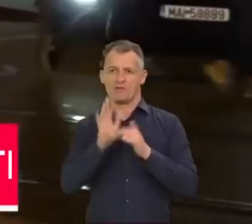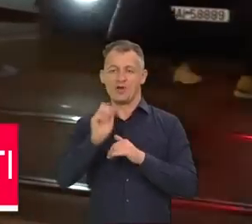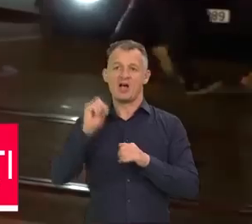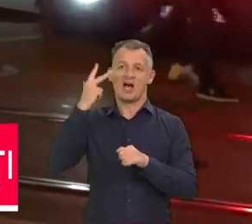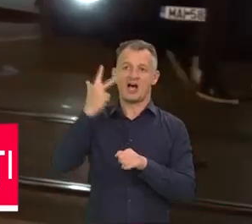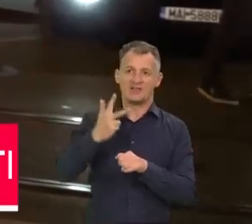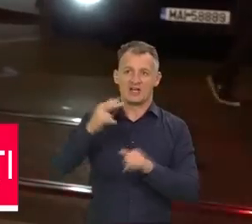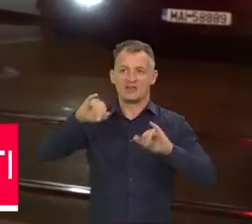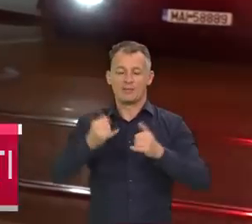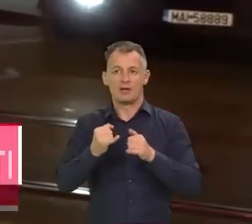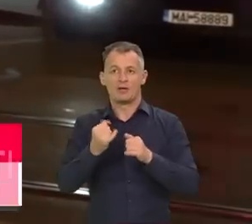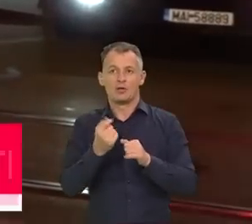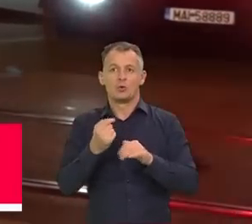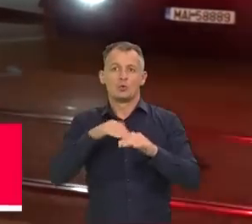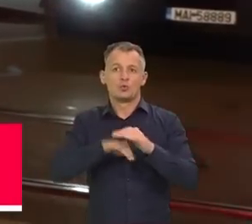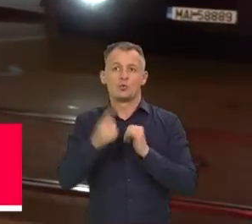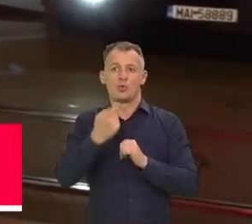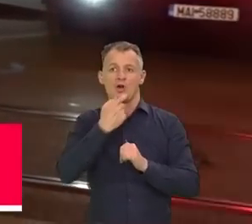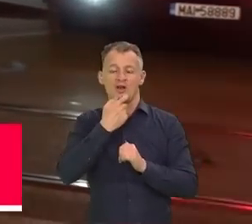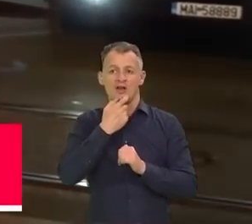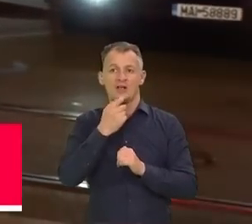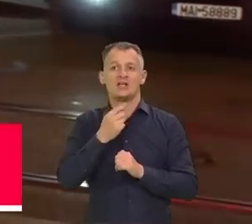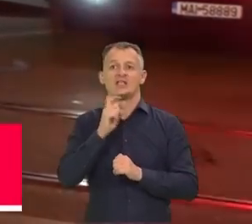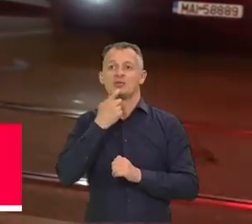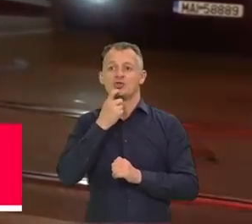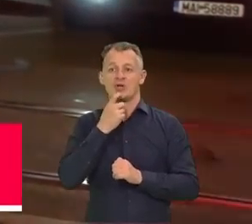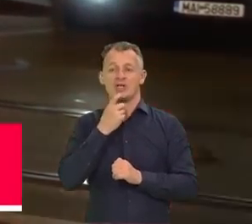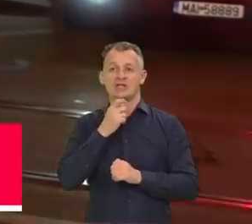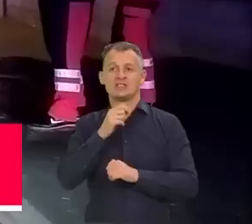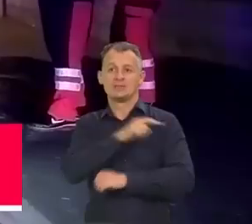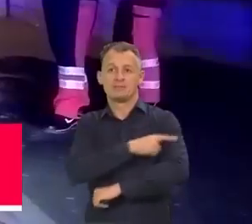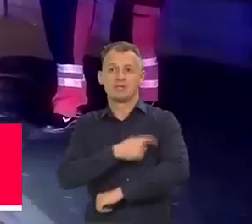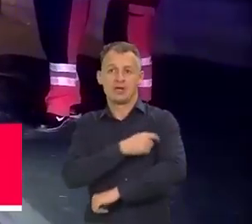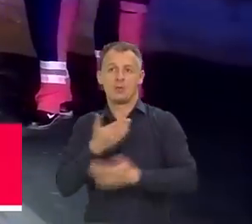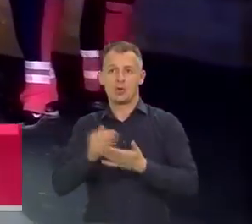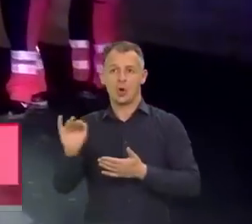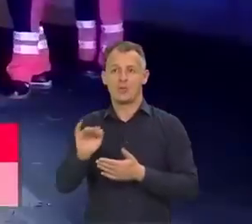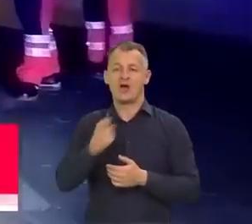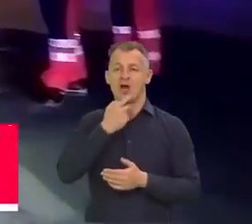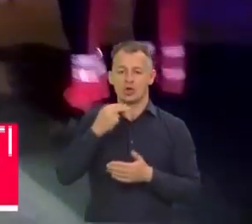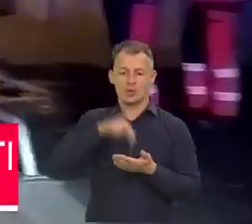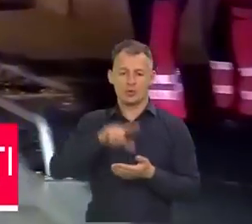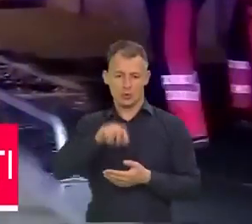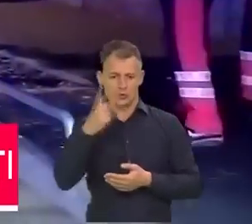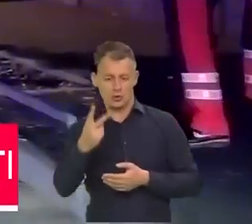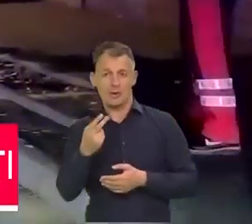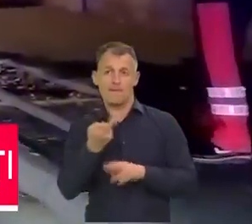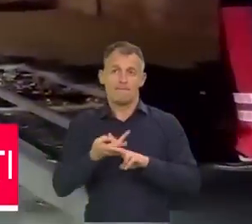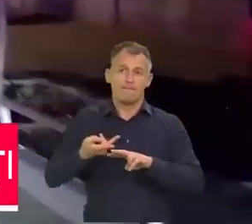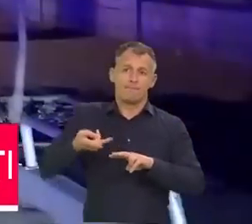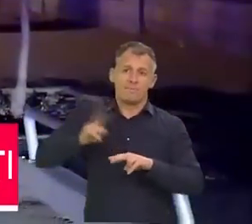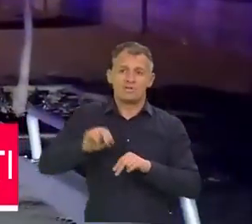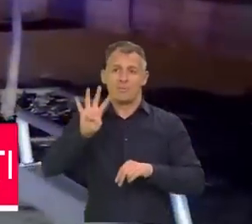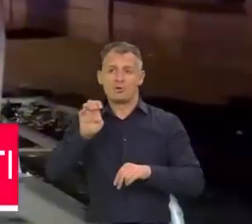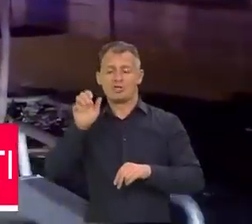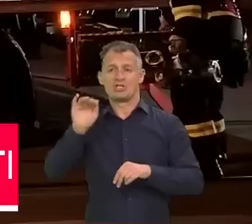în mai puțin de un an la Spitalul de Copii Luis Surcanu din Timișoara. În septembrie 2022, peste 40 de copii au fost